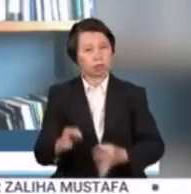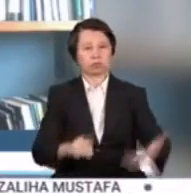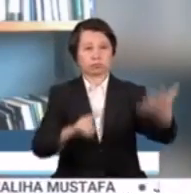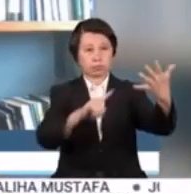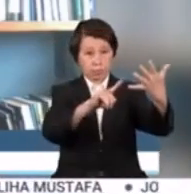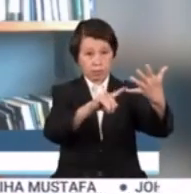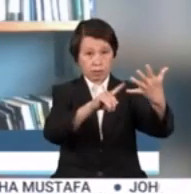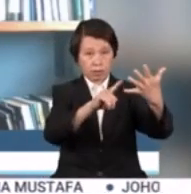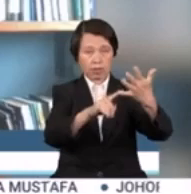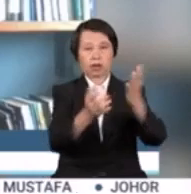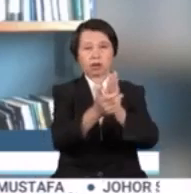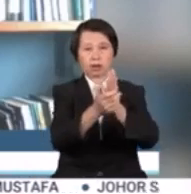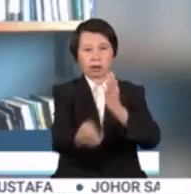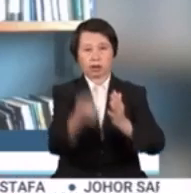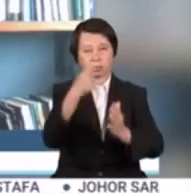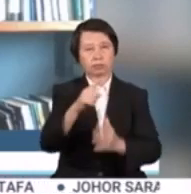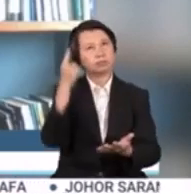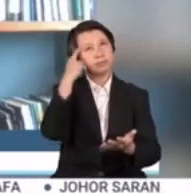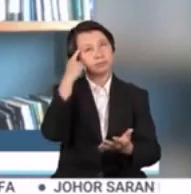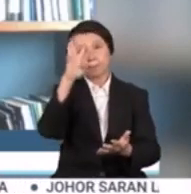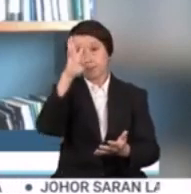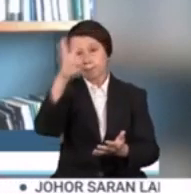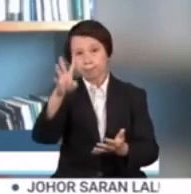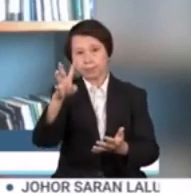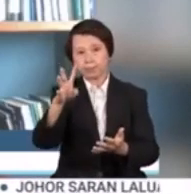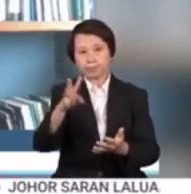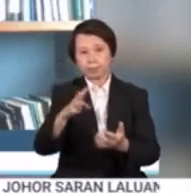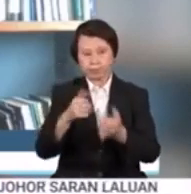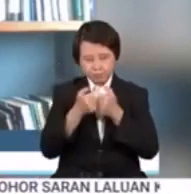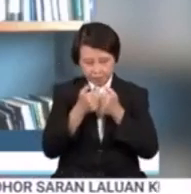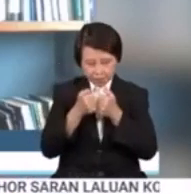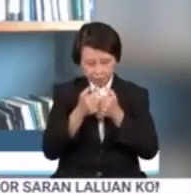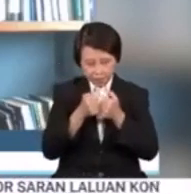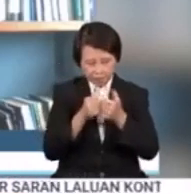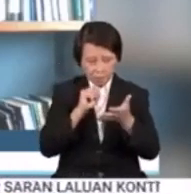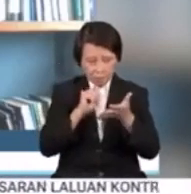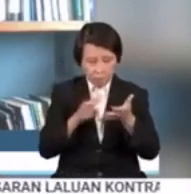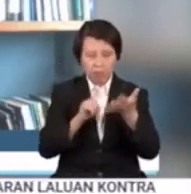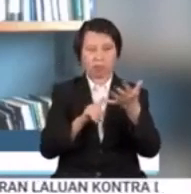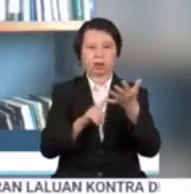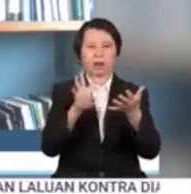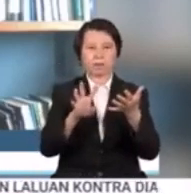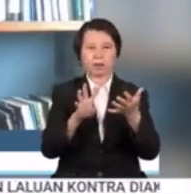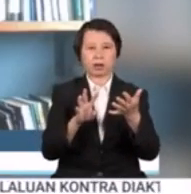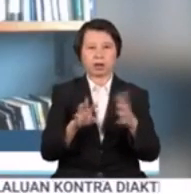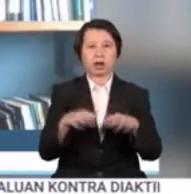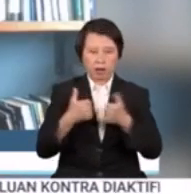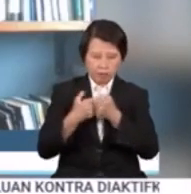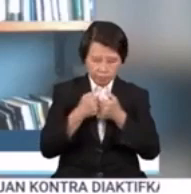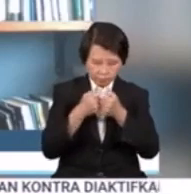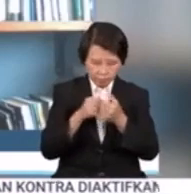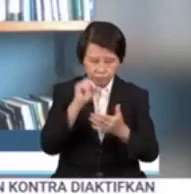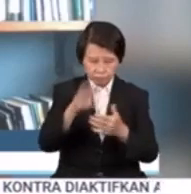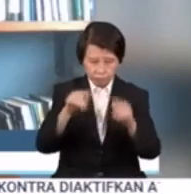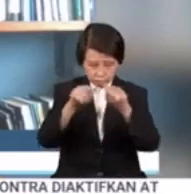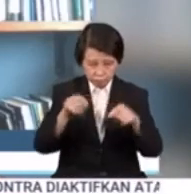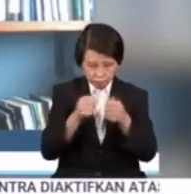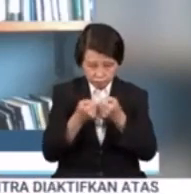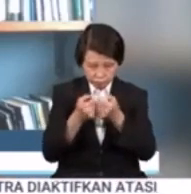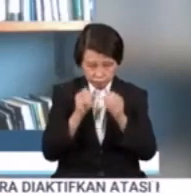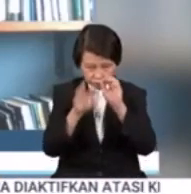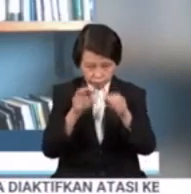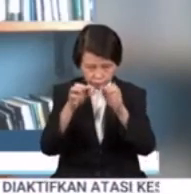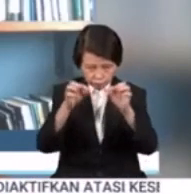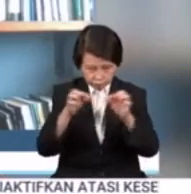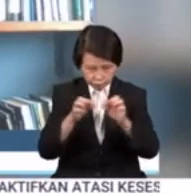adalah kemahiran untuk mencipta atau menghasilkan kandungan. So bagaimanakah dia gunakan maklumat untuk hasilkan